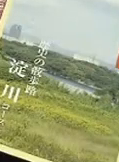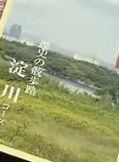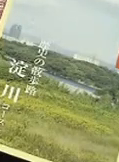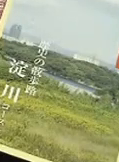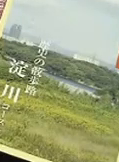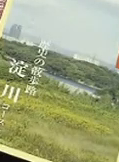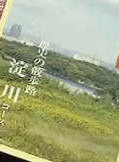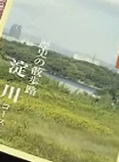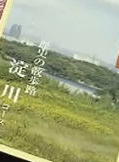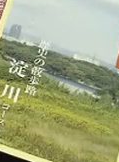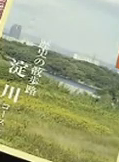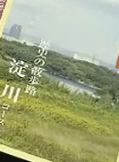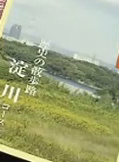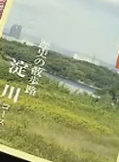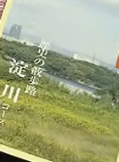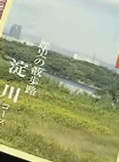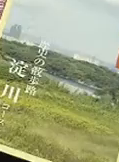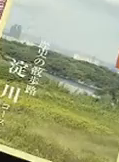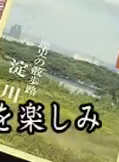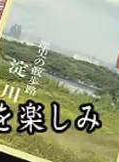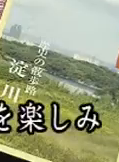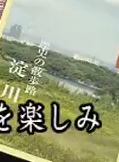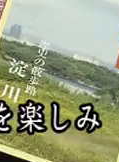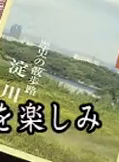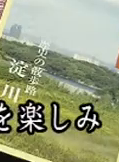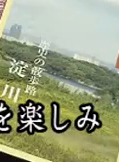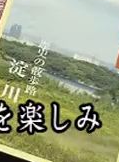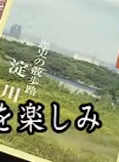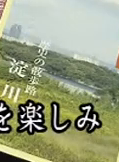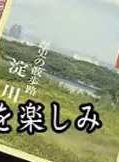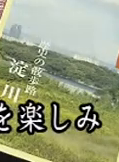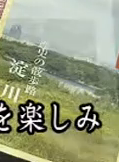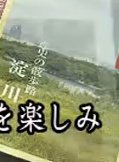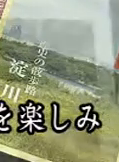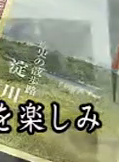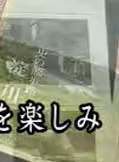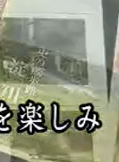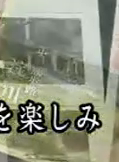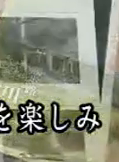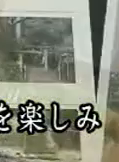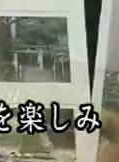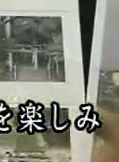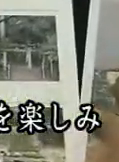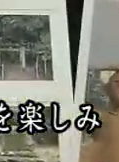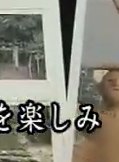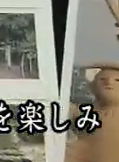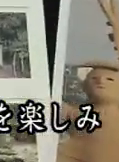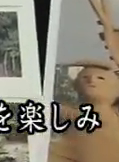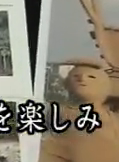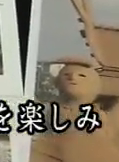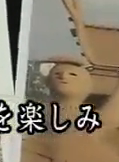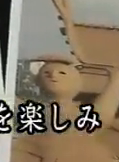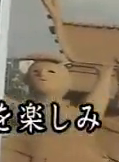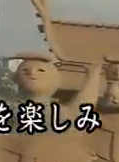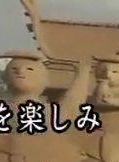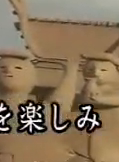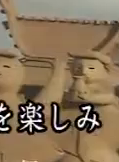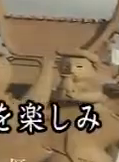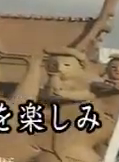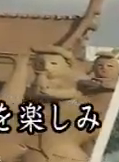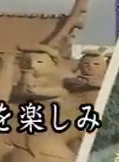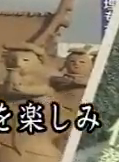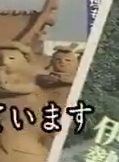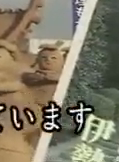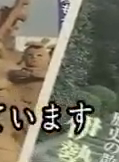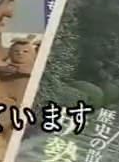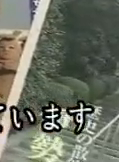高槻歴史の散歩道では、高槻の史跡や遺跡、名勝などを巡りながら自然を楽